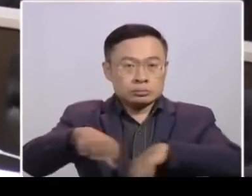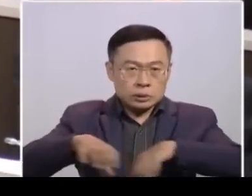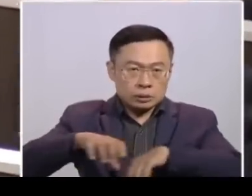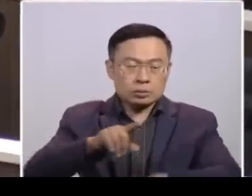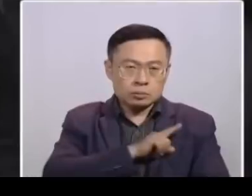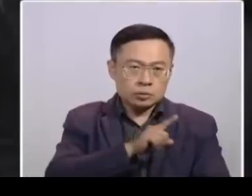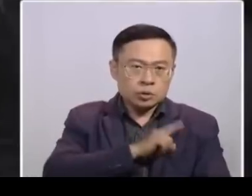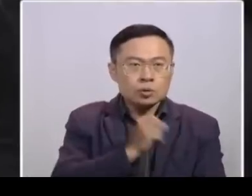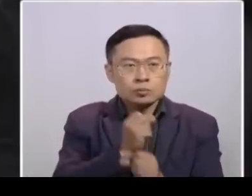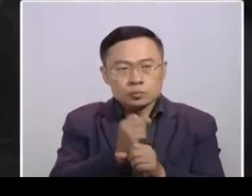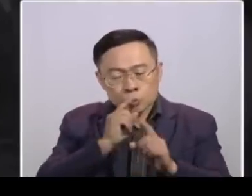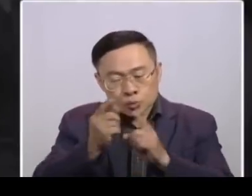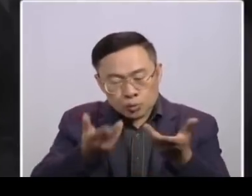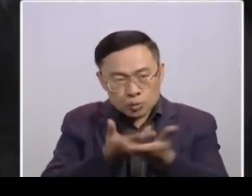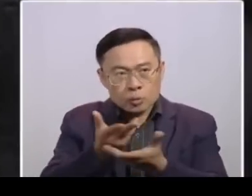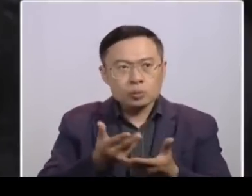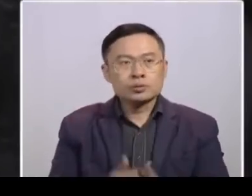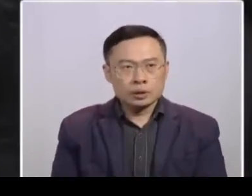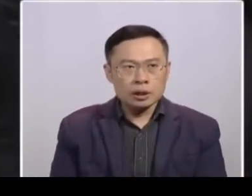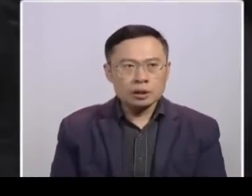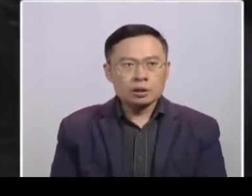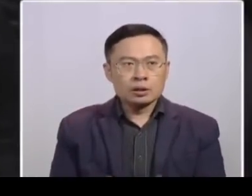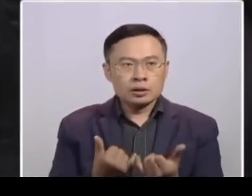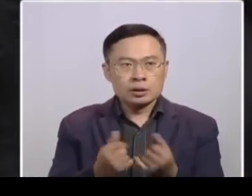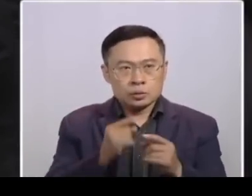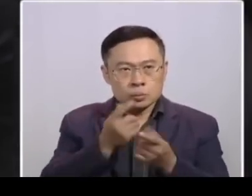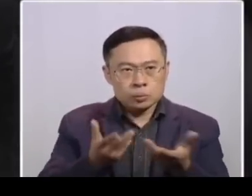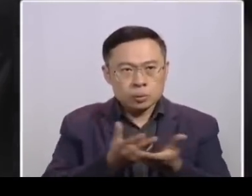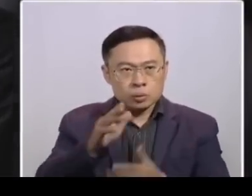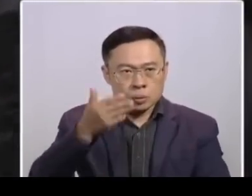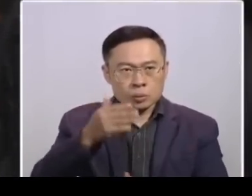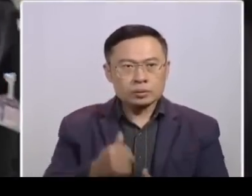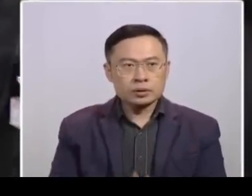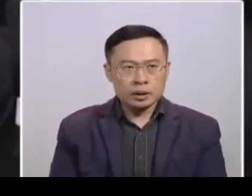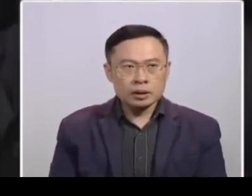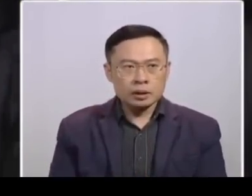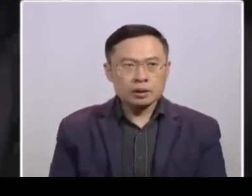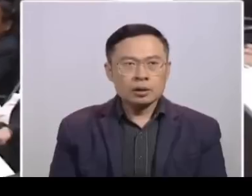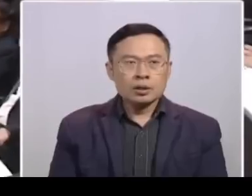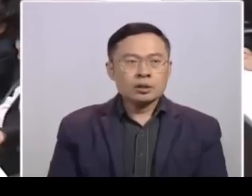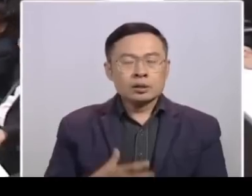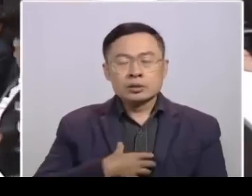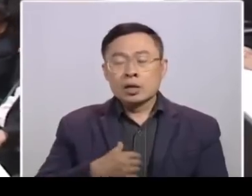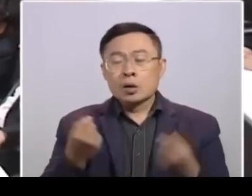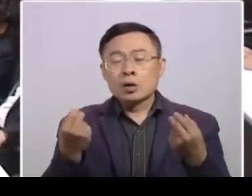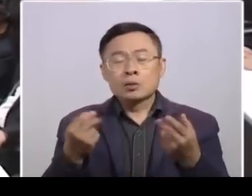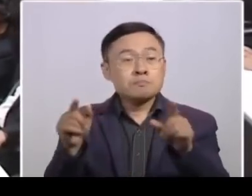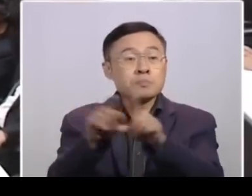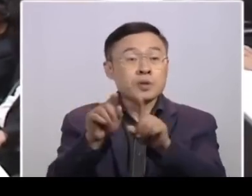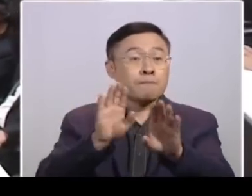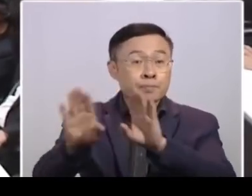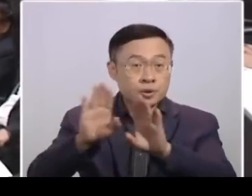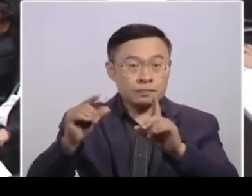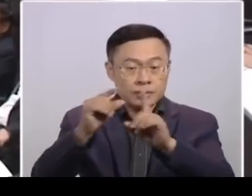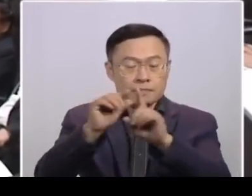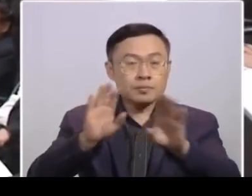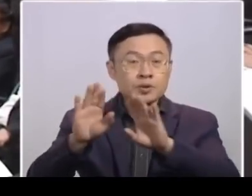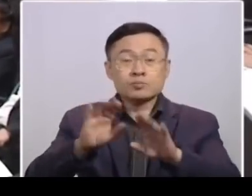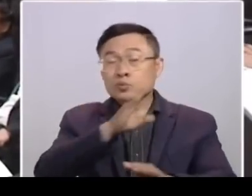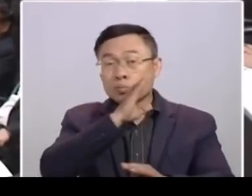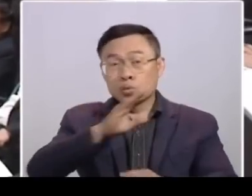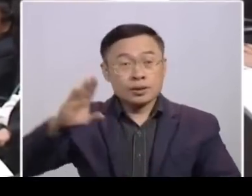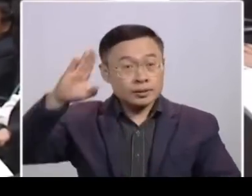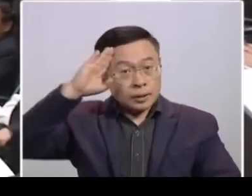ในครั้งนี้จะผ่านไปได้หรือเปล่าเพราะว่าคงไม่มีใครอยากรบในสมรภูมิที่รบแล้วแพ้เราเสียองคนเราไปด้